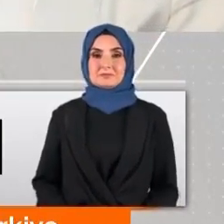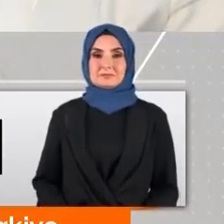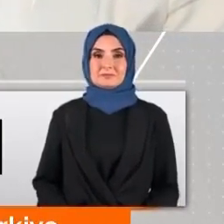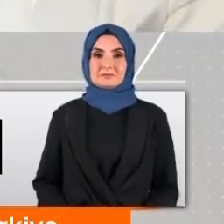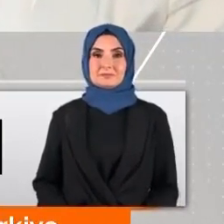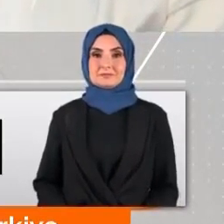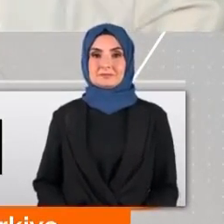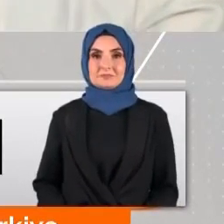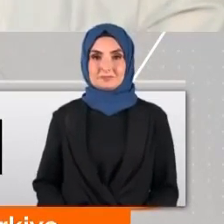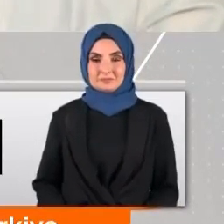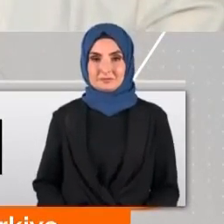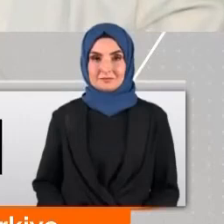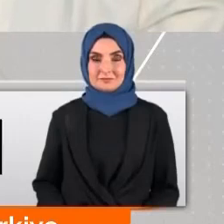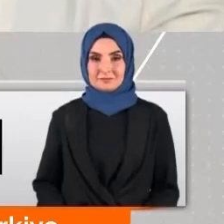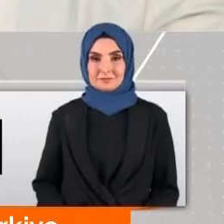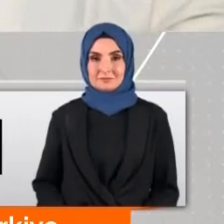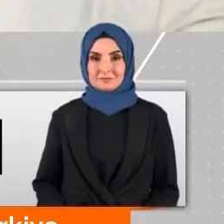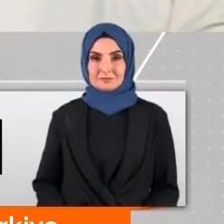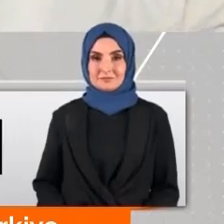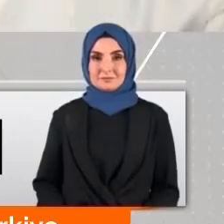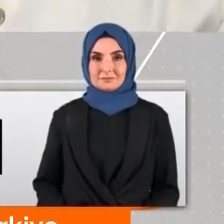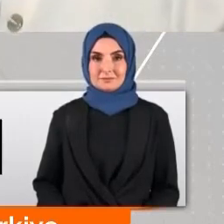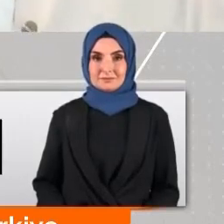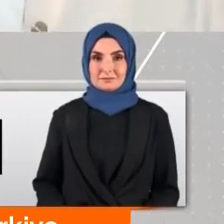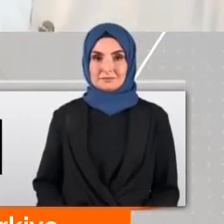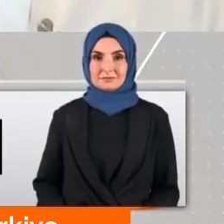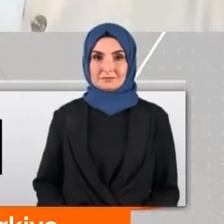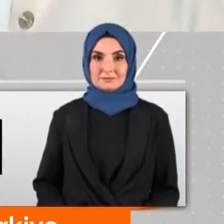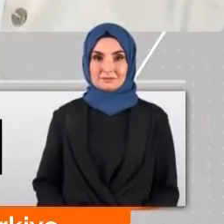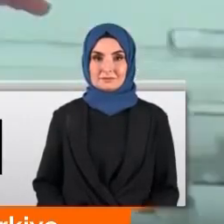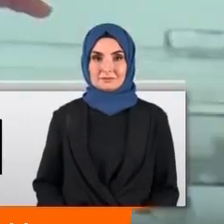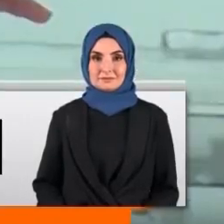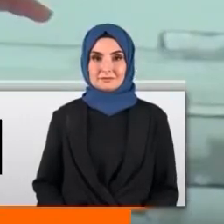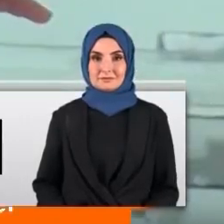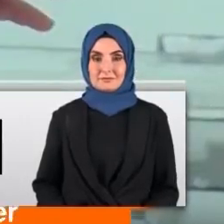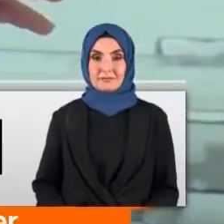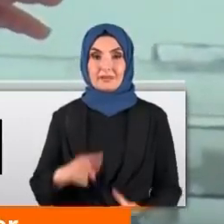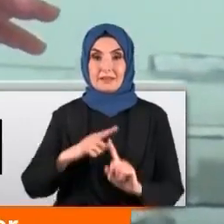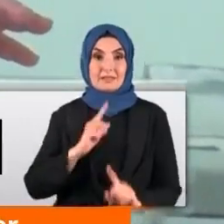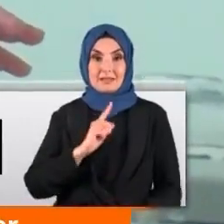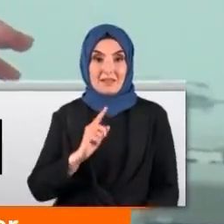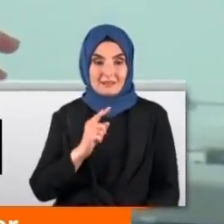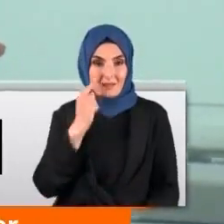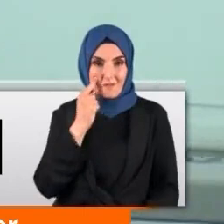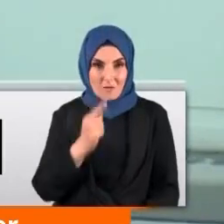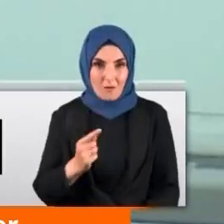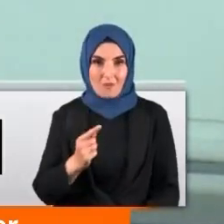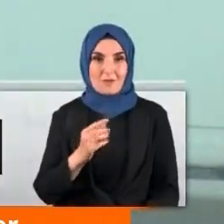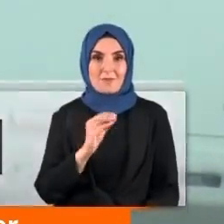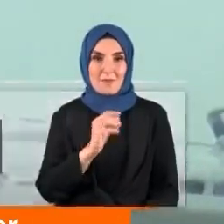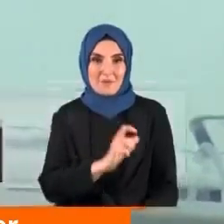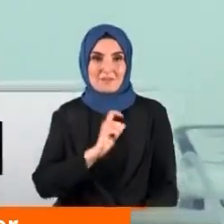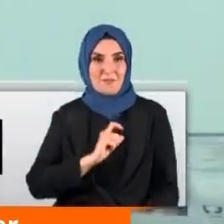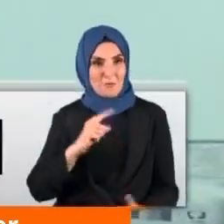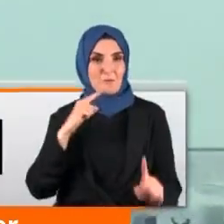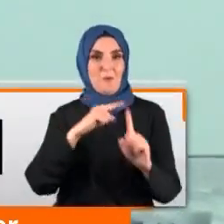olumlu bir geri dönüşü oldu. Bebek yaklaşık 16 günlükken bize kök hücre tedavisi verdik. Tedaviye olumlu yanıt verdi minik Rabia.